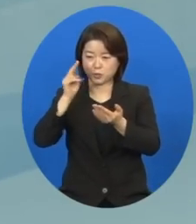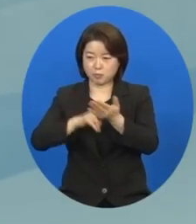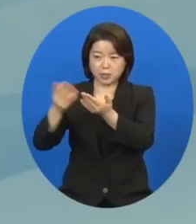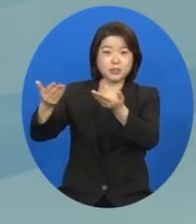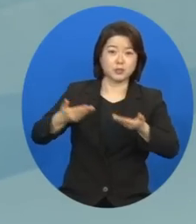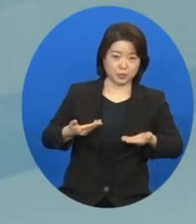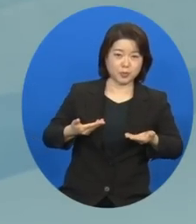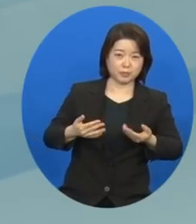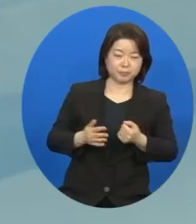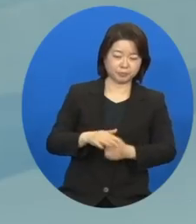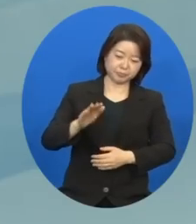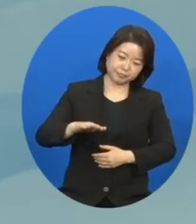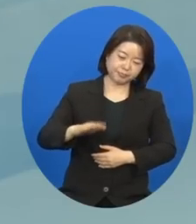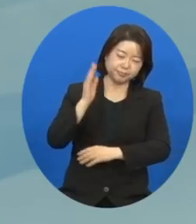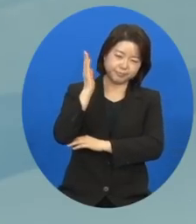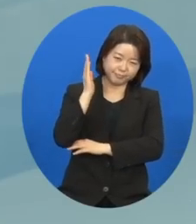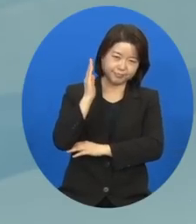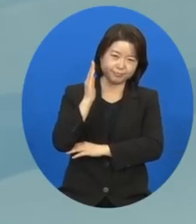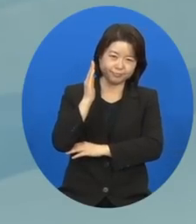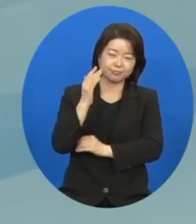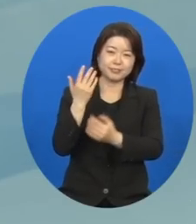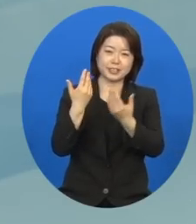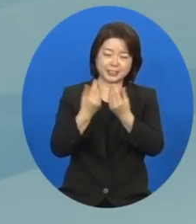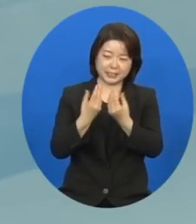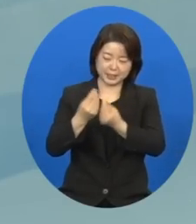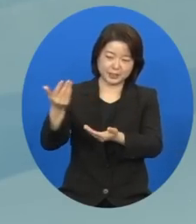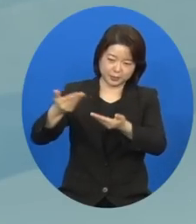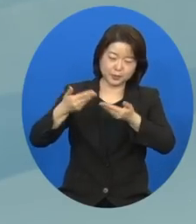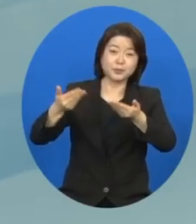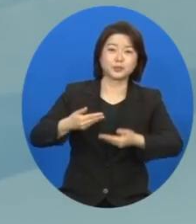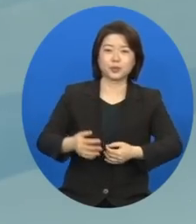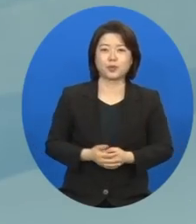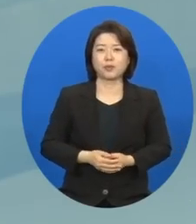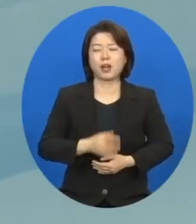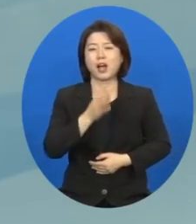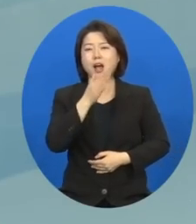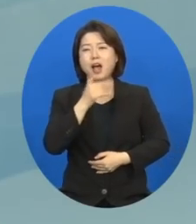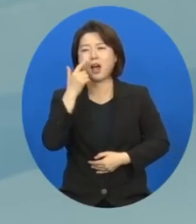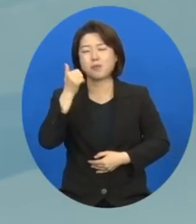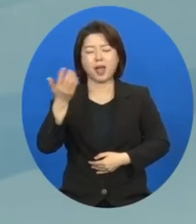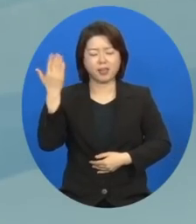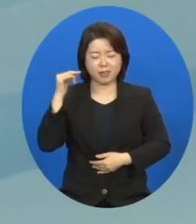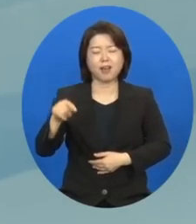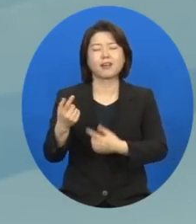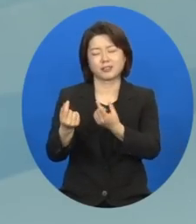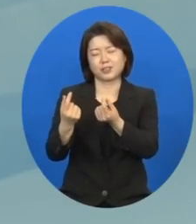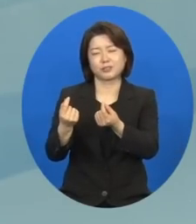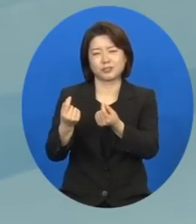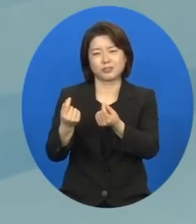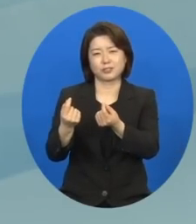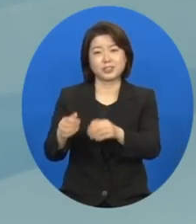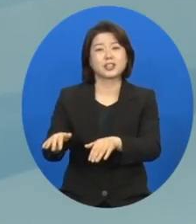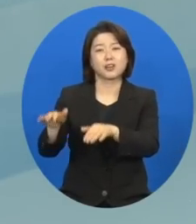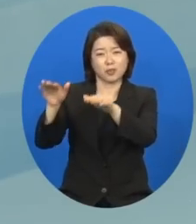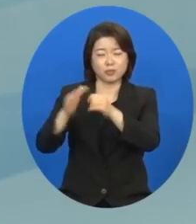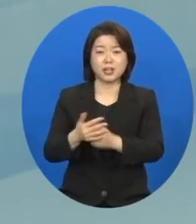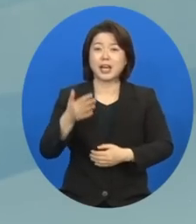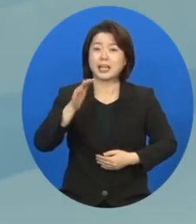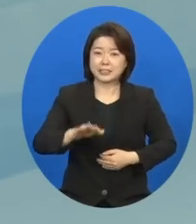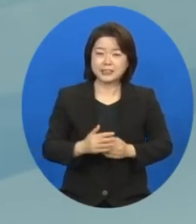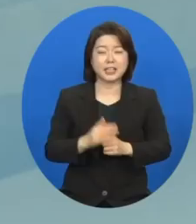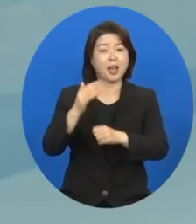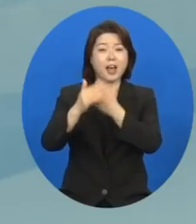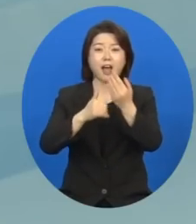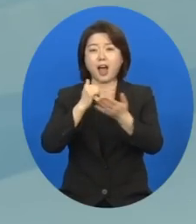보내세요. 어릴 적 있었던 에피소드들을. 아, 아버지가 그때 그랬었구나. 근데